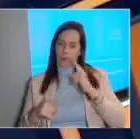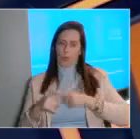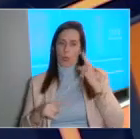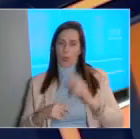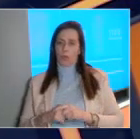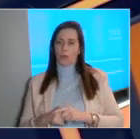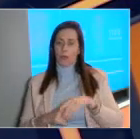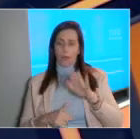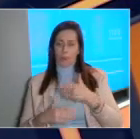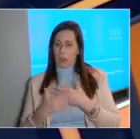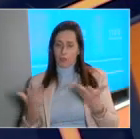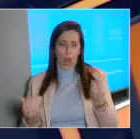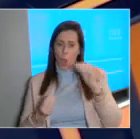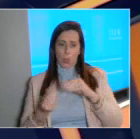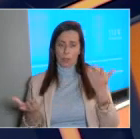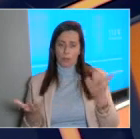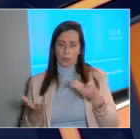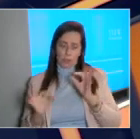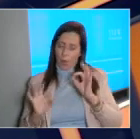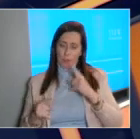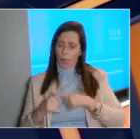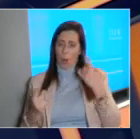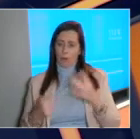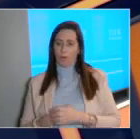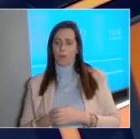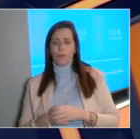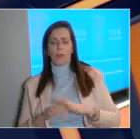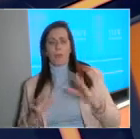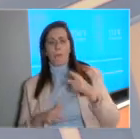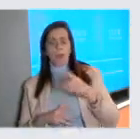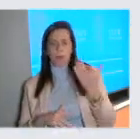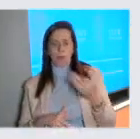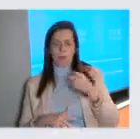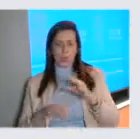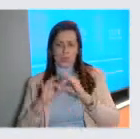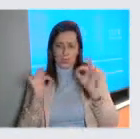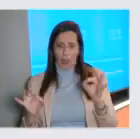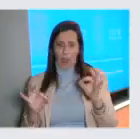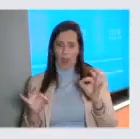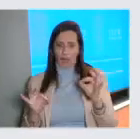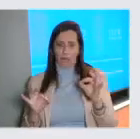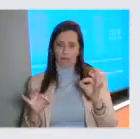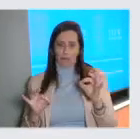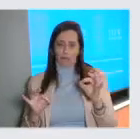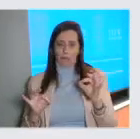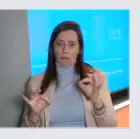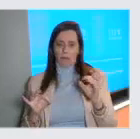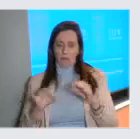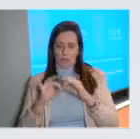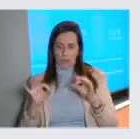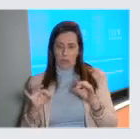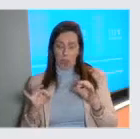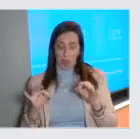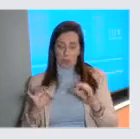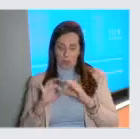ומדויק, וגם אין כל כך מה להוסיף מרוב שזה מדויק. אז מה, אתם, אתה יודע, כשזה התחיל בכל ענות,